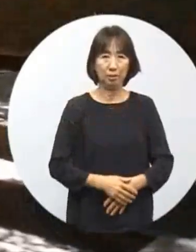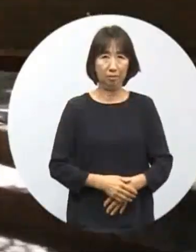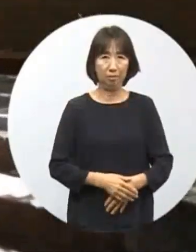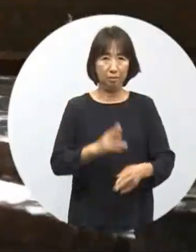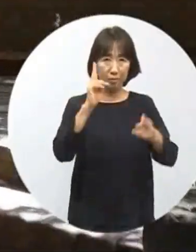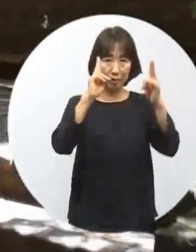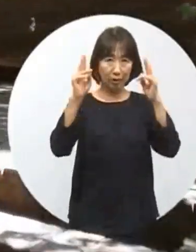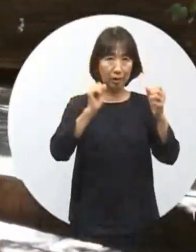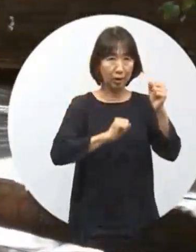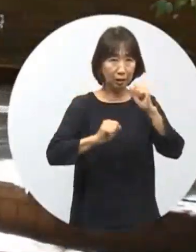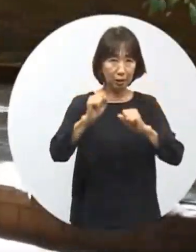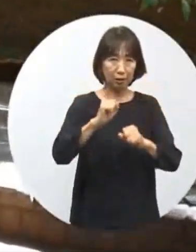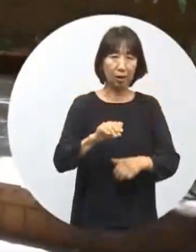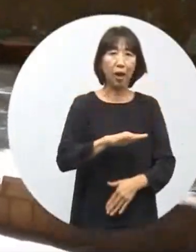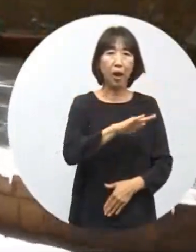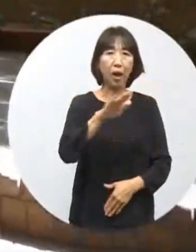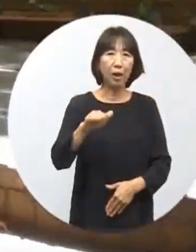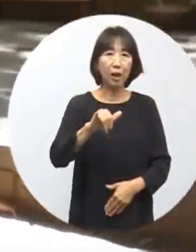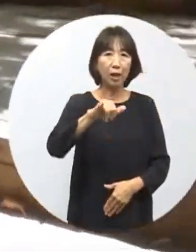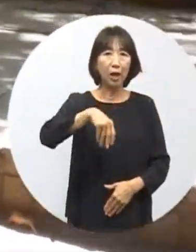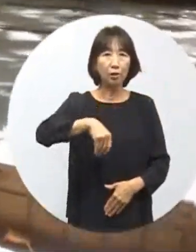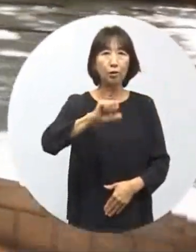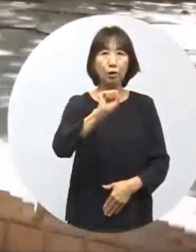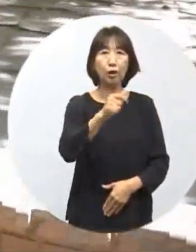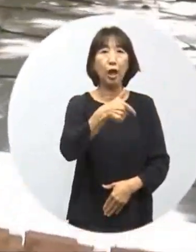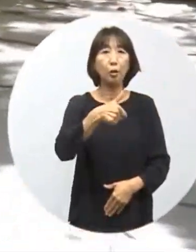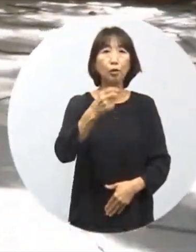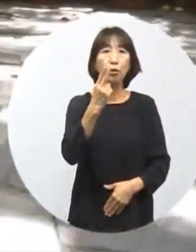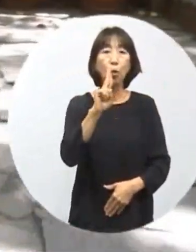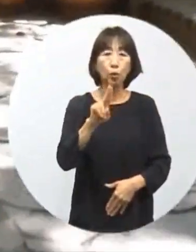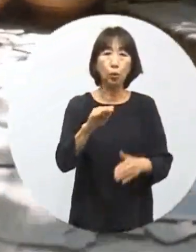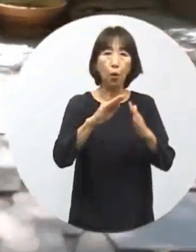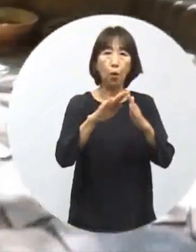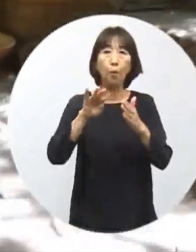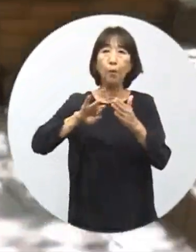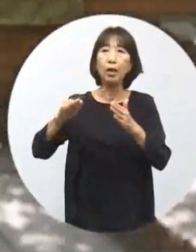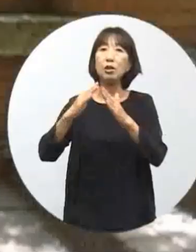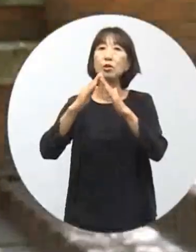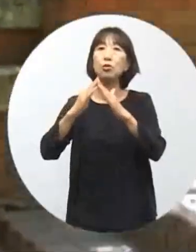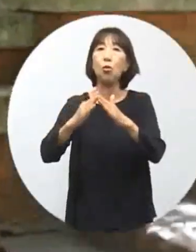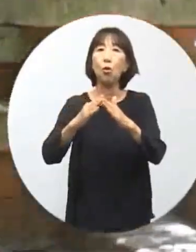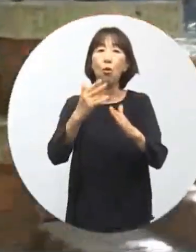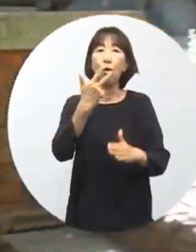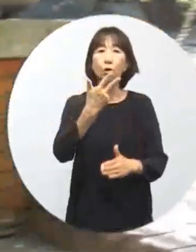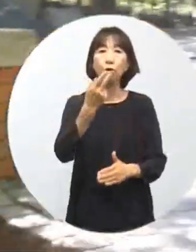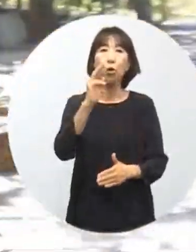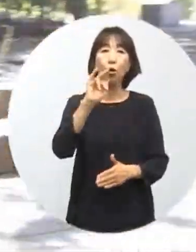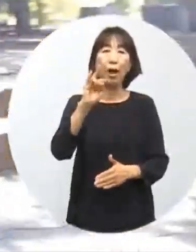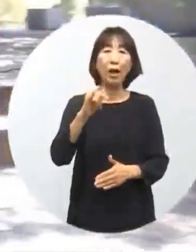財界で活躍した原安三郎の別荘将来荘となりました。